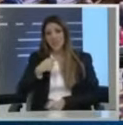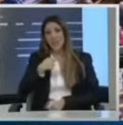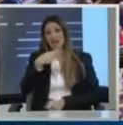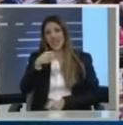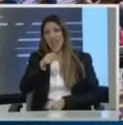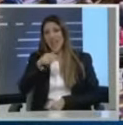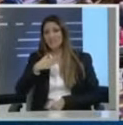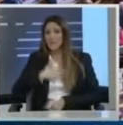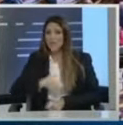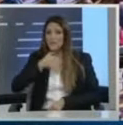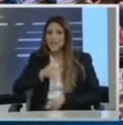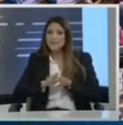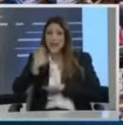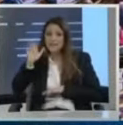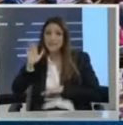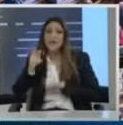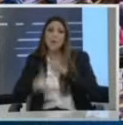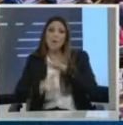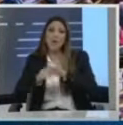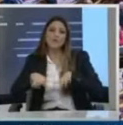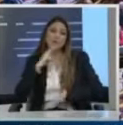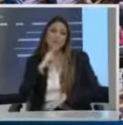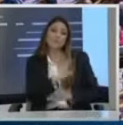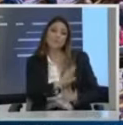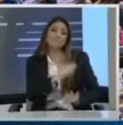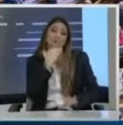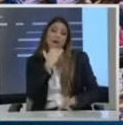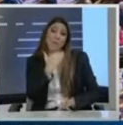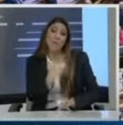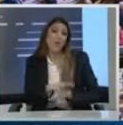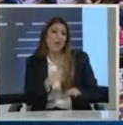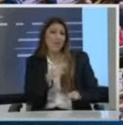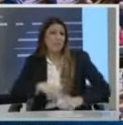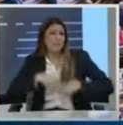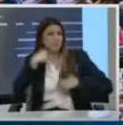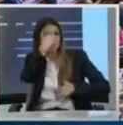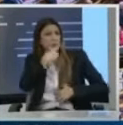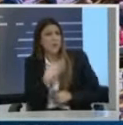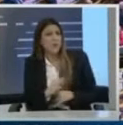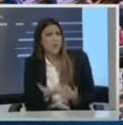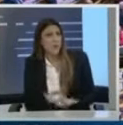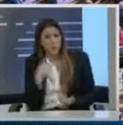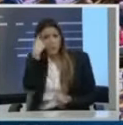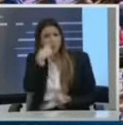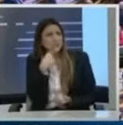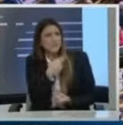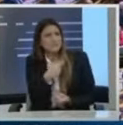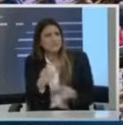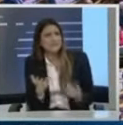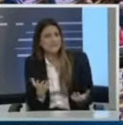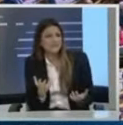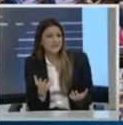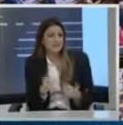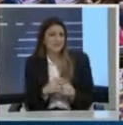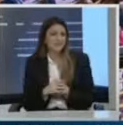Μετά, μετά στη συζήτηση. Τι θέλετε κύριε, ποιο προσωπικό, σε τι συνίσταται το προσωπικό σας.